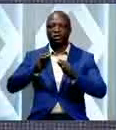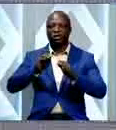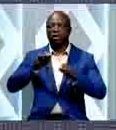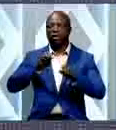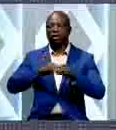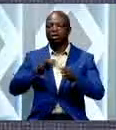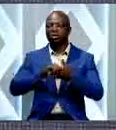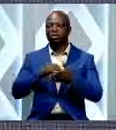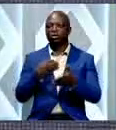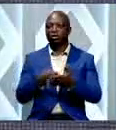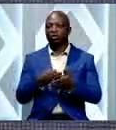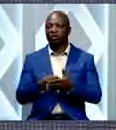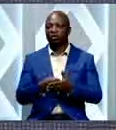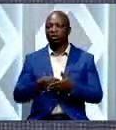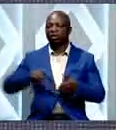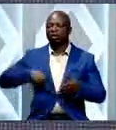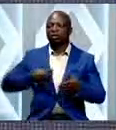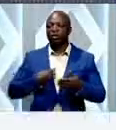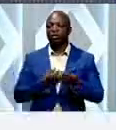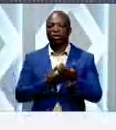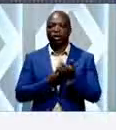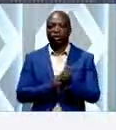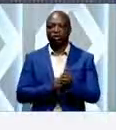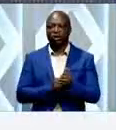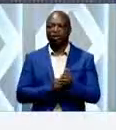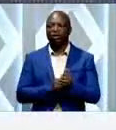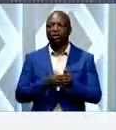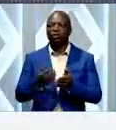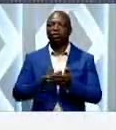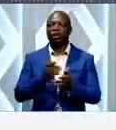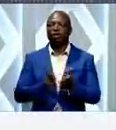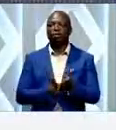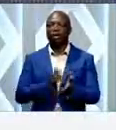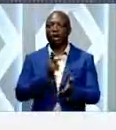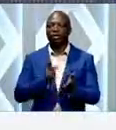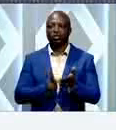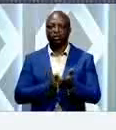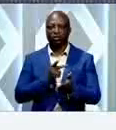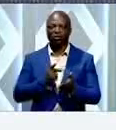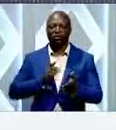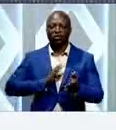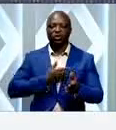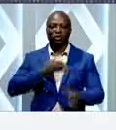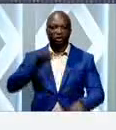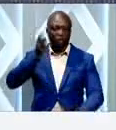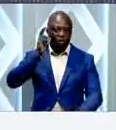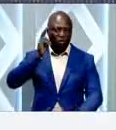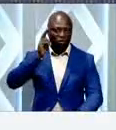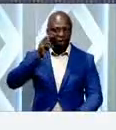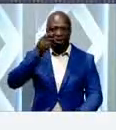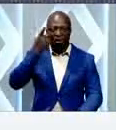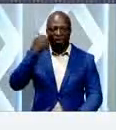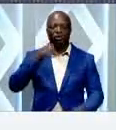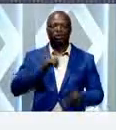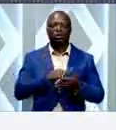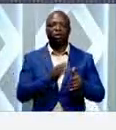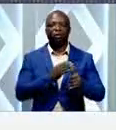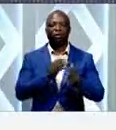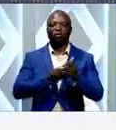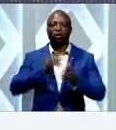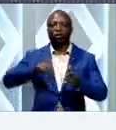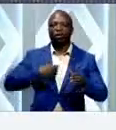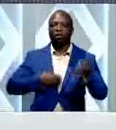fonds, nous avons emboîté une nouvelle page de notre histoire parce que c'est la première fois que